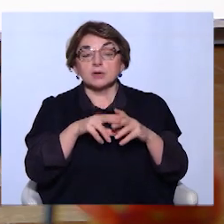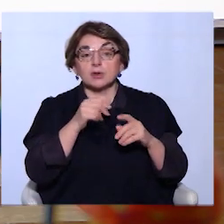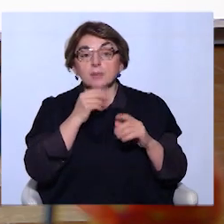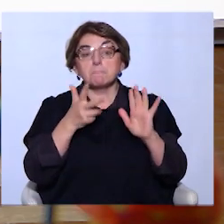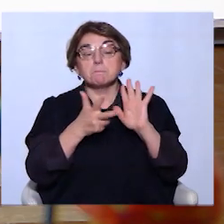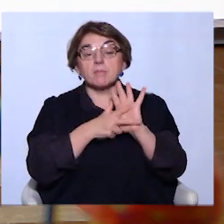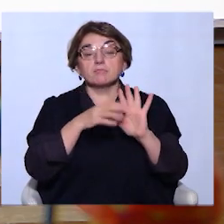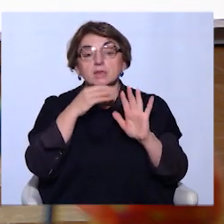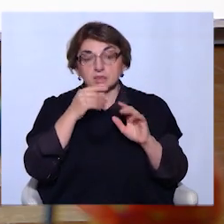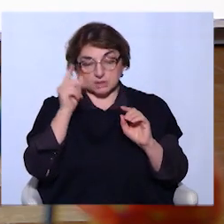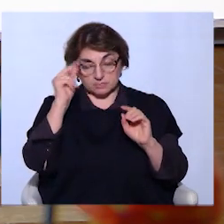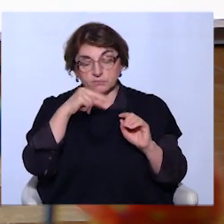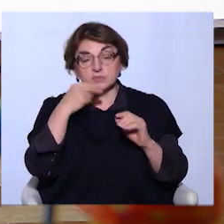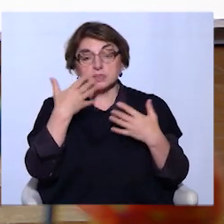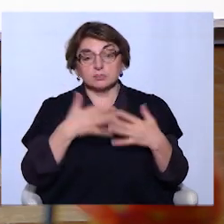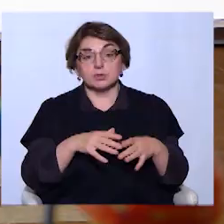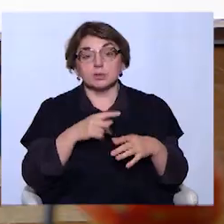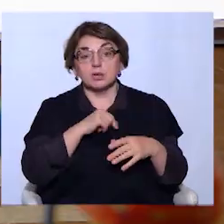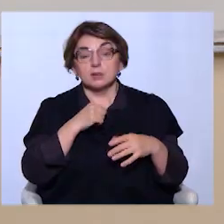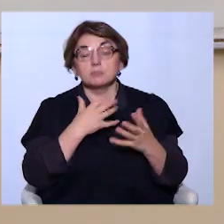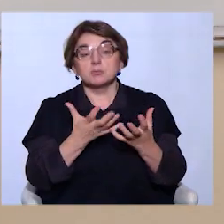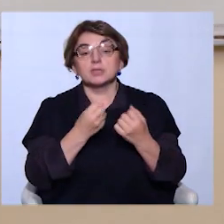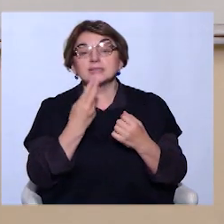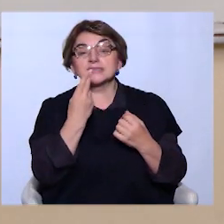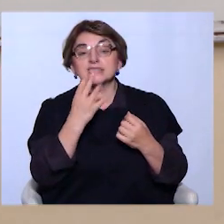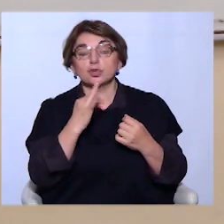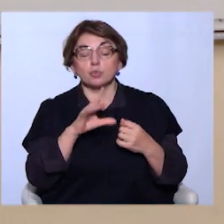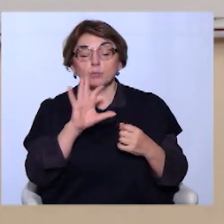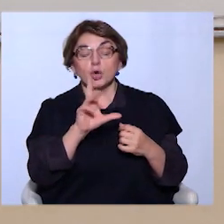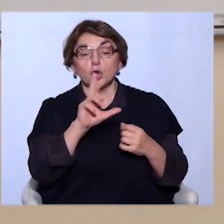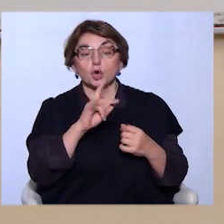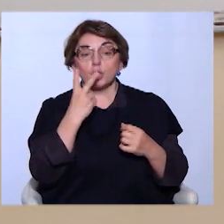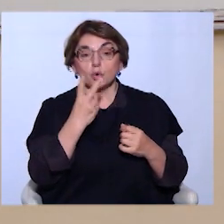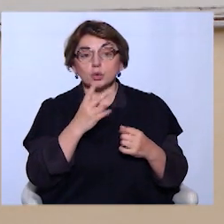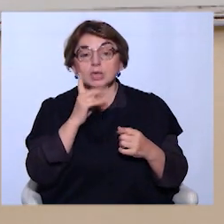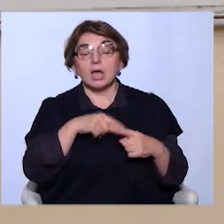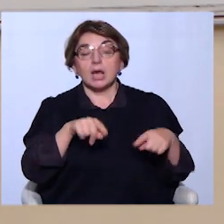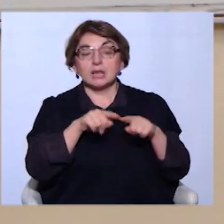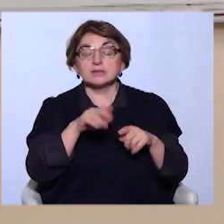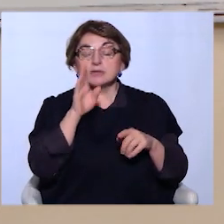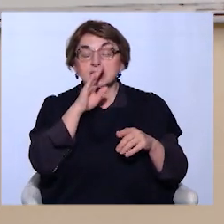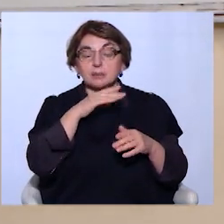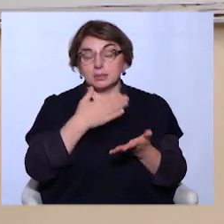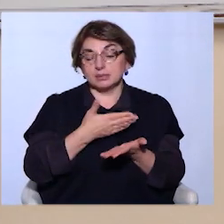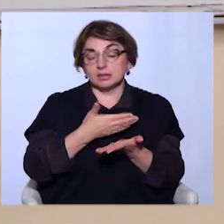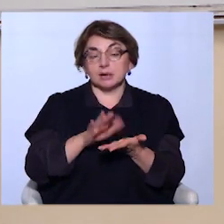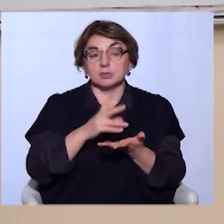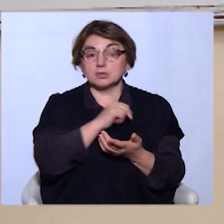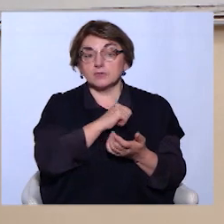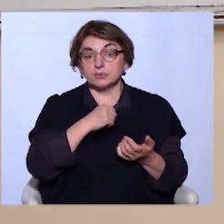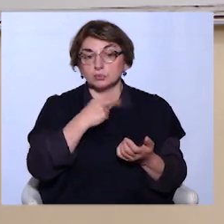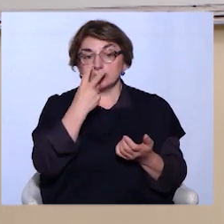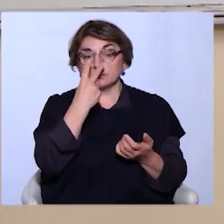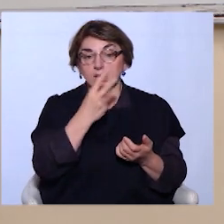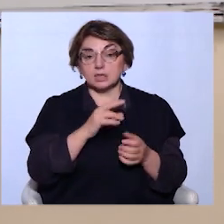მერვე კლასში ჩვენ შესწავლილი გვაქვს მიიღება ცინკუმ ქლორორი და წყალბადიც გამოძევდა, რომელიც თქვენ თქვენი თვალით დაინახეთ